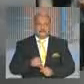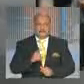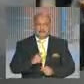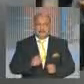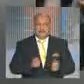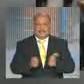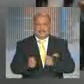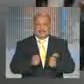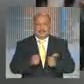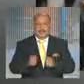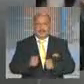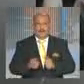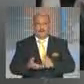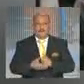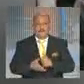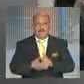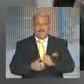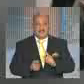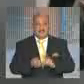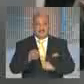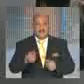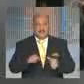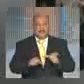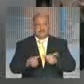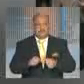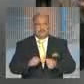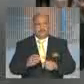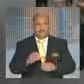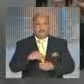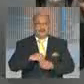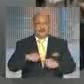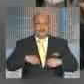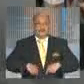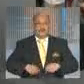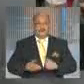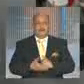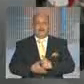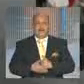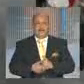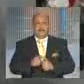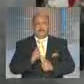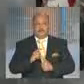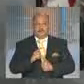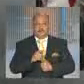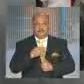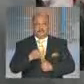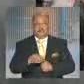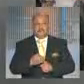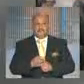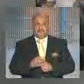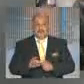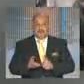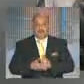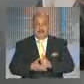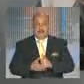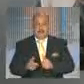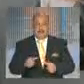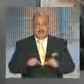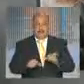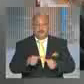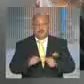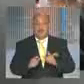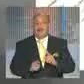صدرنا في 2013 ما فاق 21,000 طن من المنتوجات البيولوجية، ما يفوق 60 نوع